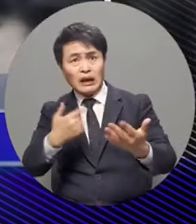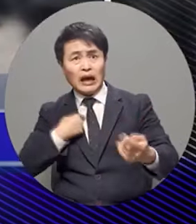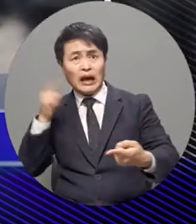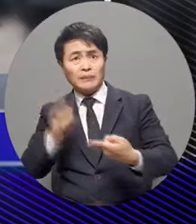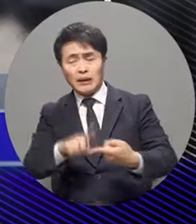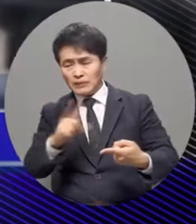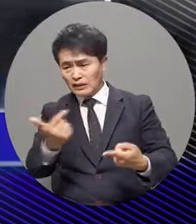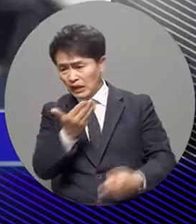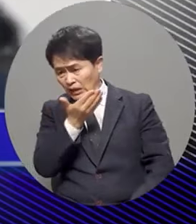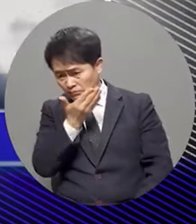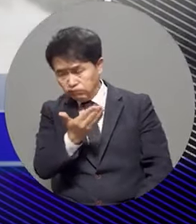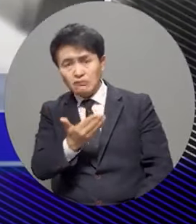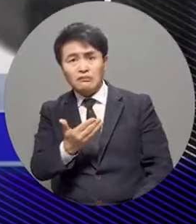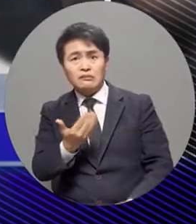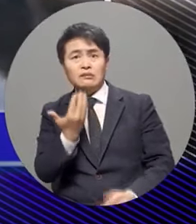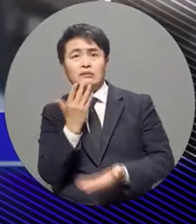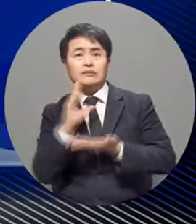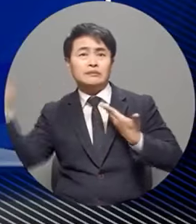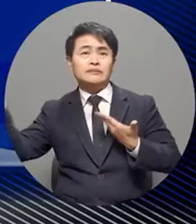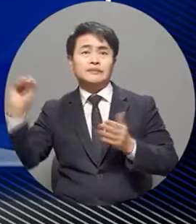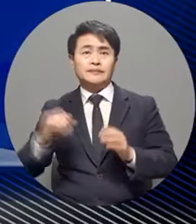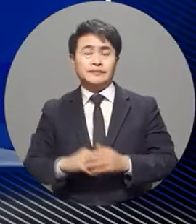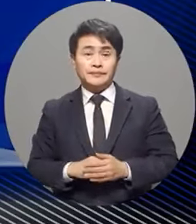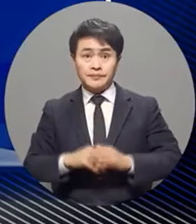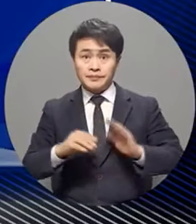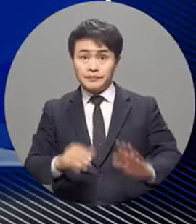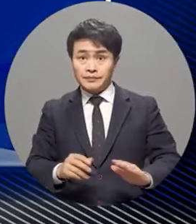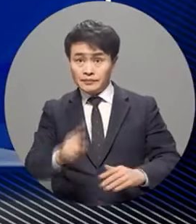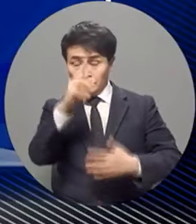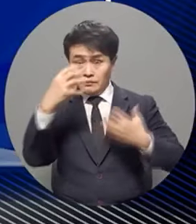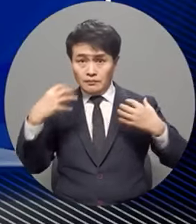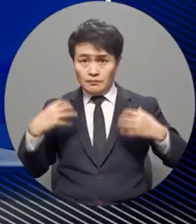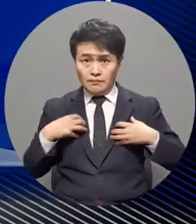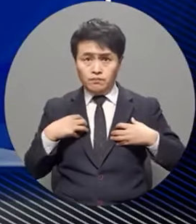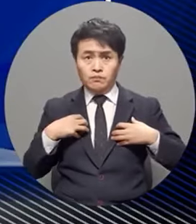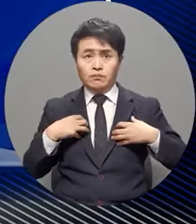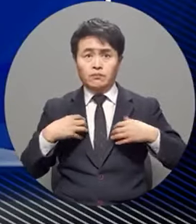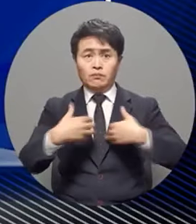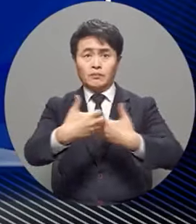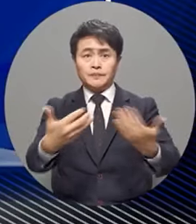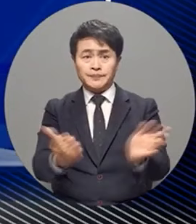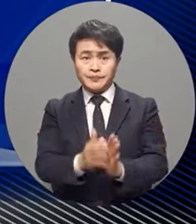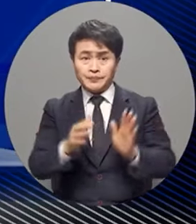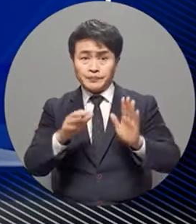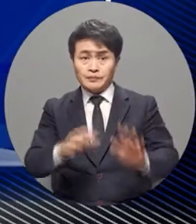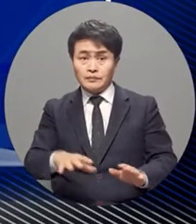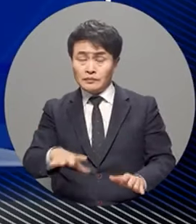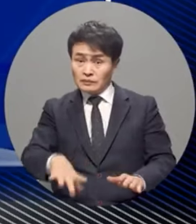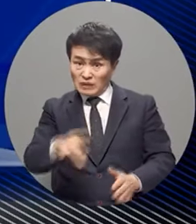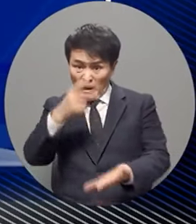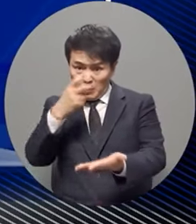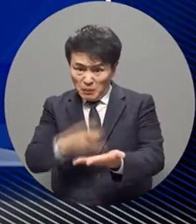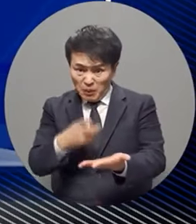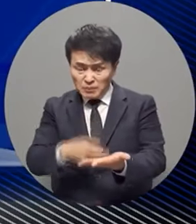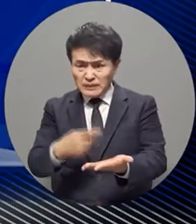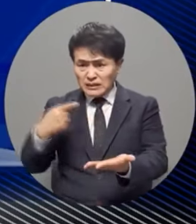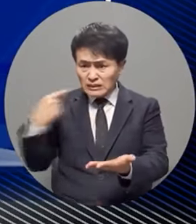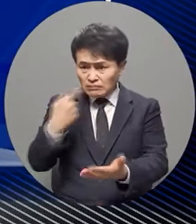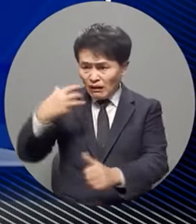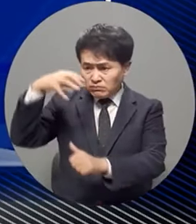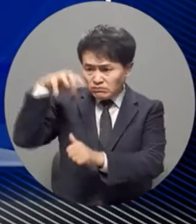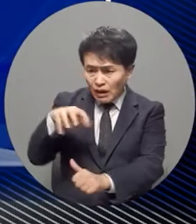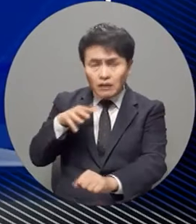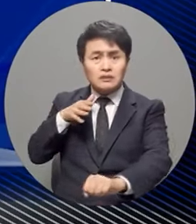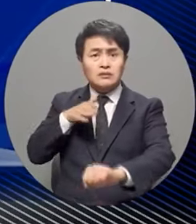이러면서 그냥 튀쳐나가버렸단 말이죠. 정부 측에서 초법적인 어떤 제재를 저희들한테 가함을